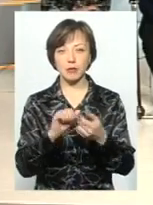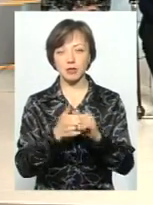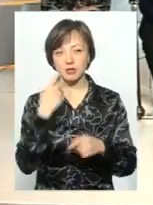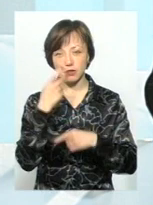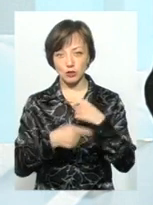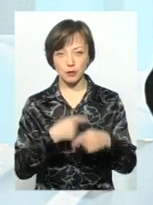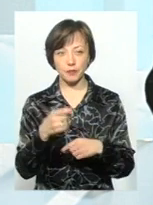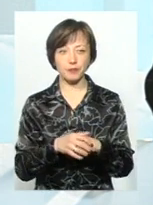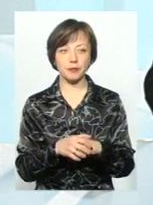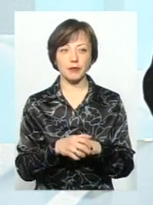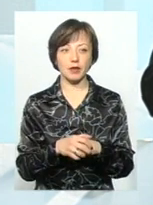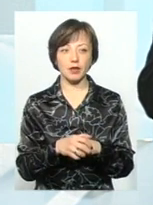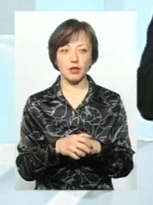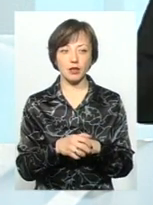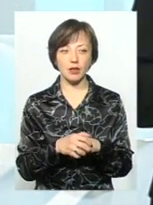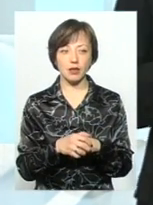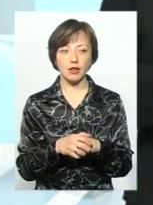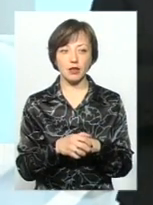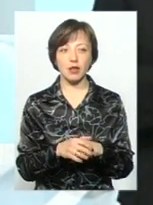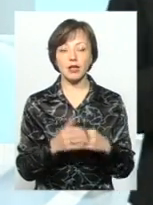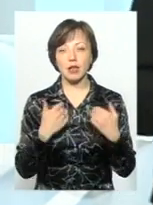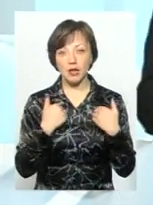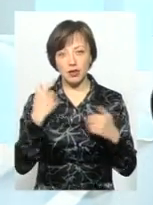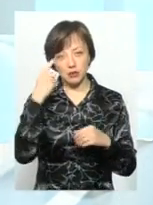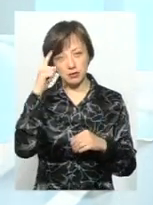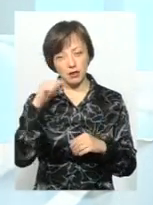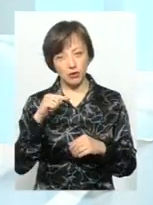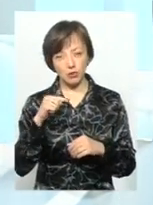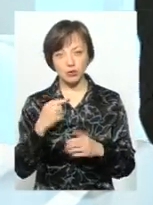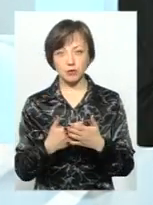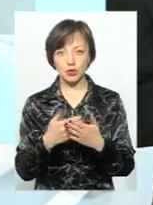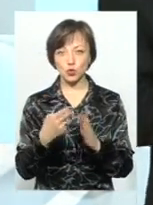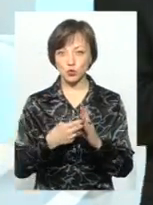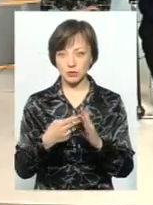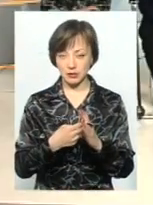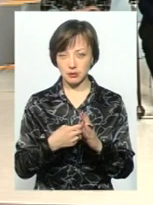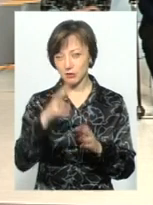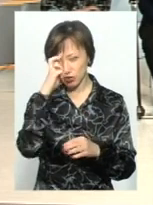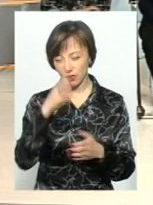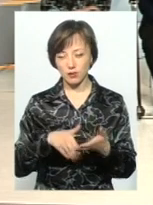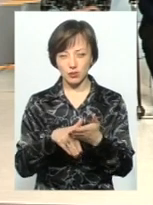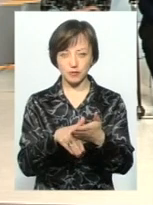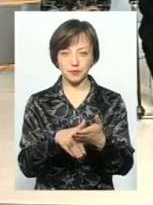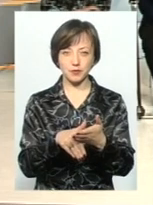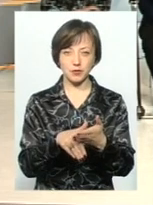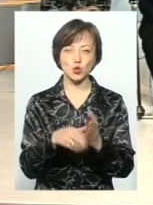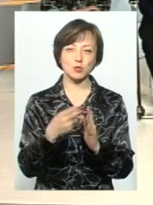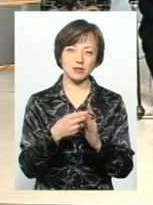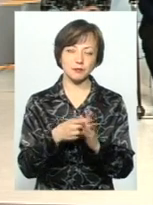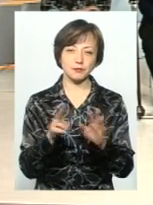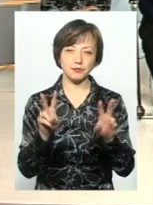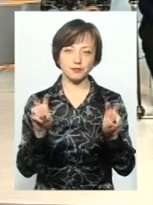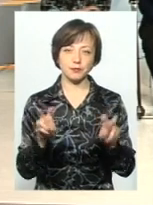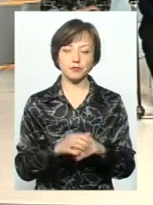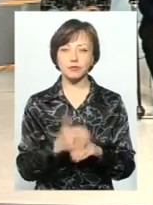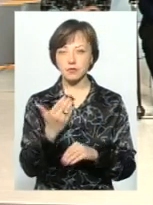Але, дивіться, в цілому. Наскільки мені відомо, беремо субсидії зараз і вашому